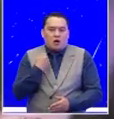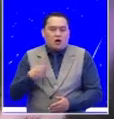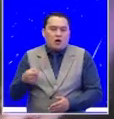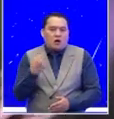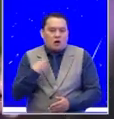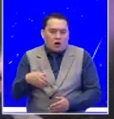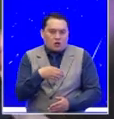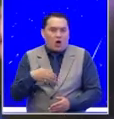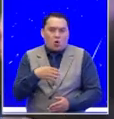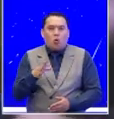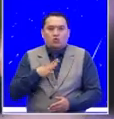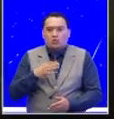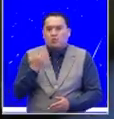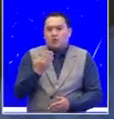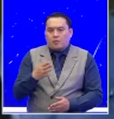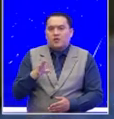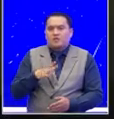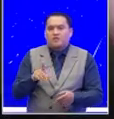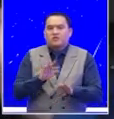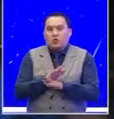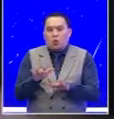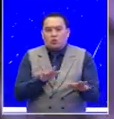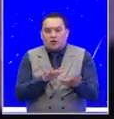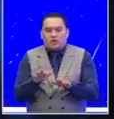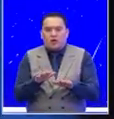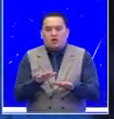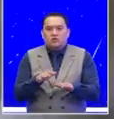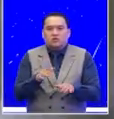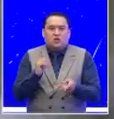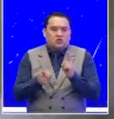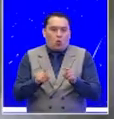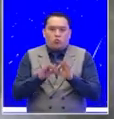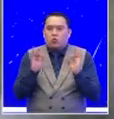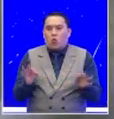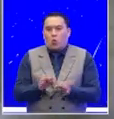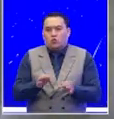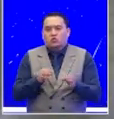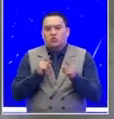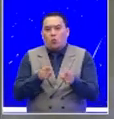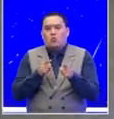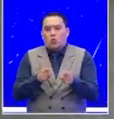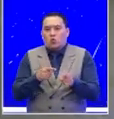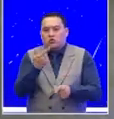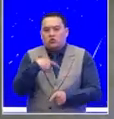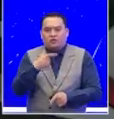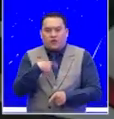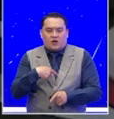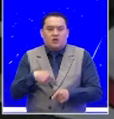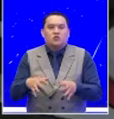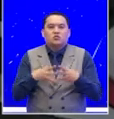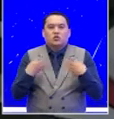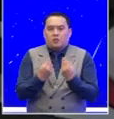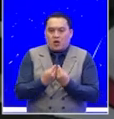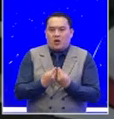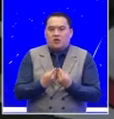алкоголя. Переборщив с горячительными напитками, агрессоры самым настоящим образом терроризируют свои жертвы, говорят